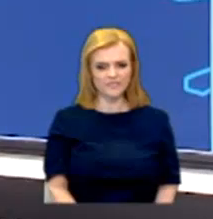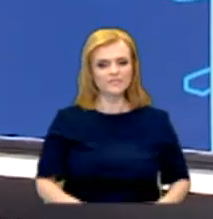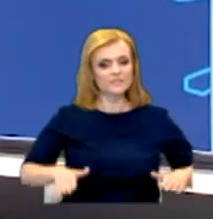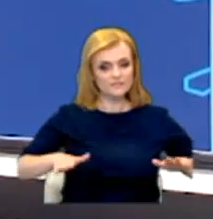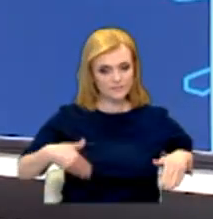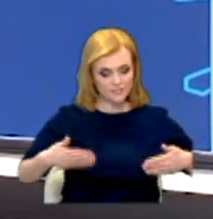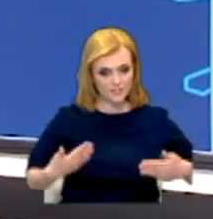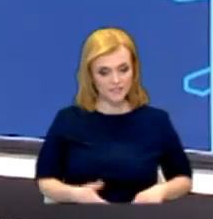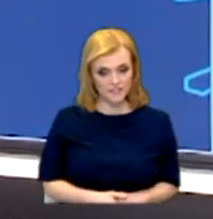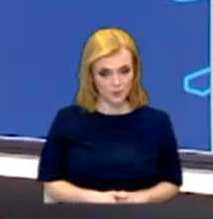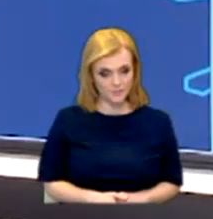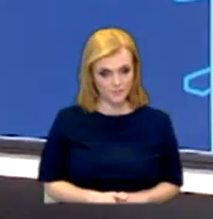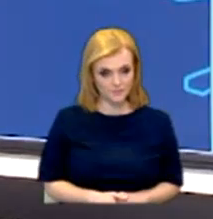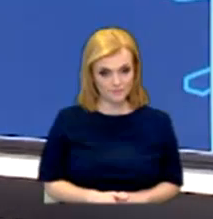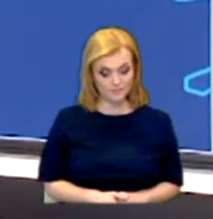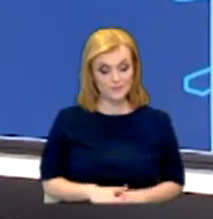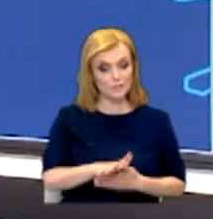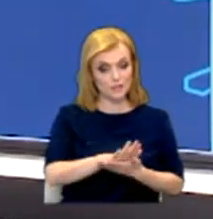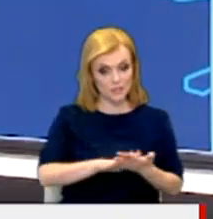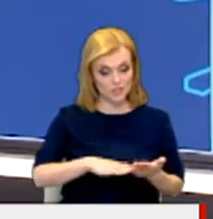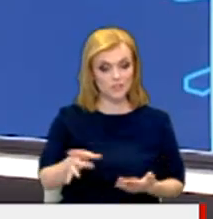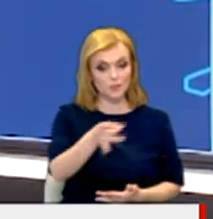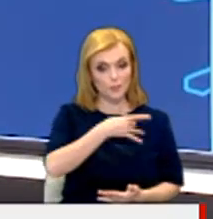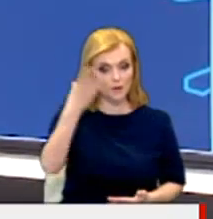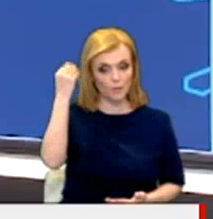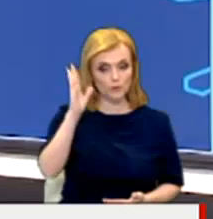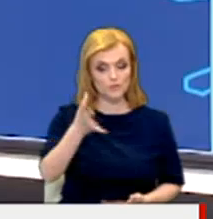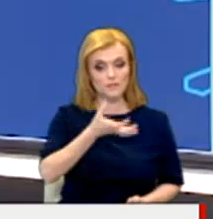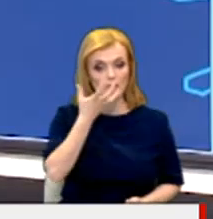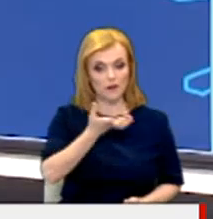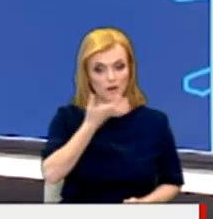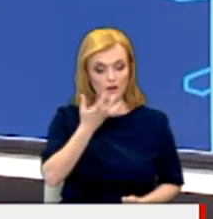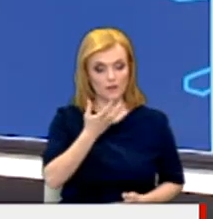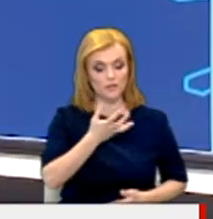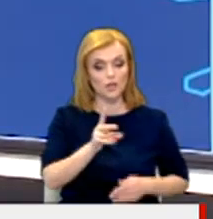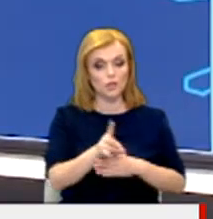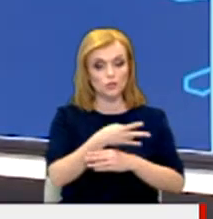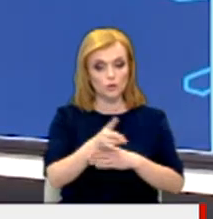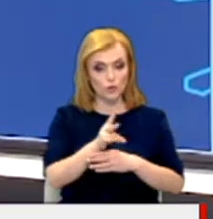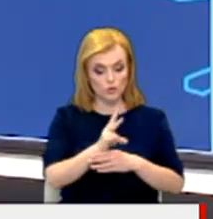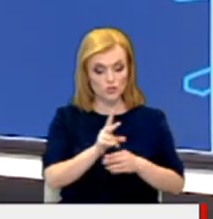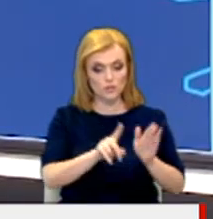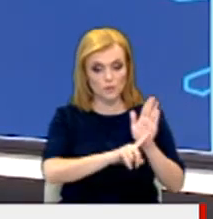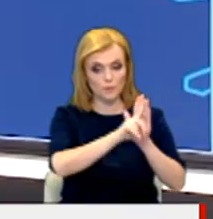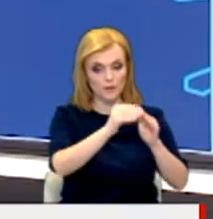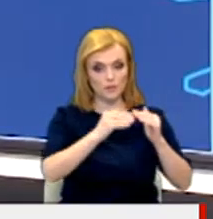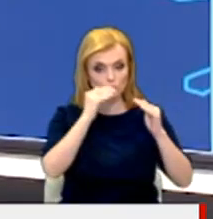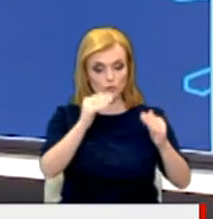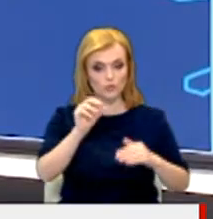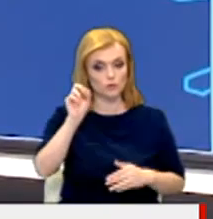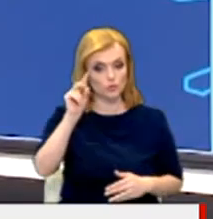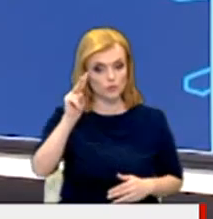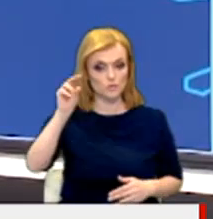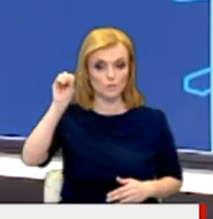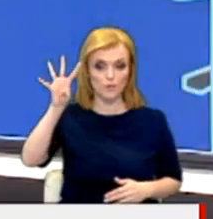Bun găsit! Vremea se menține deosebit de caldă în Republica Moldova. La noapte, temperaturile vor varia între 12 și 14